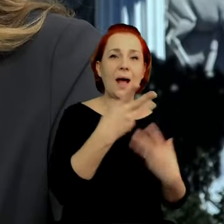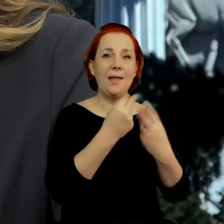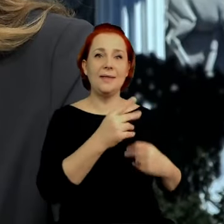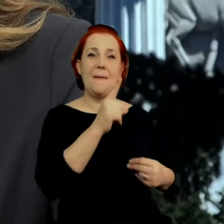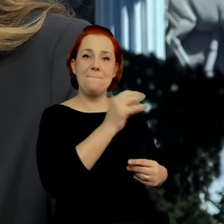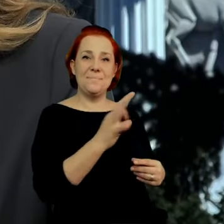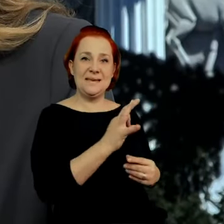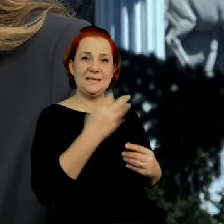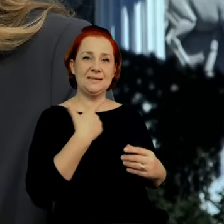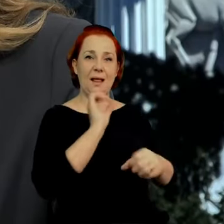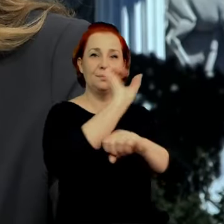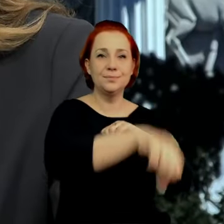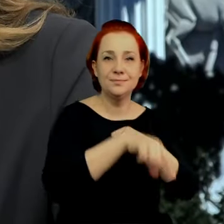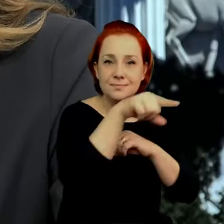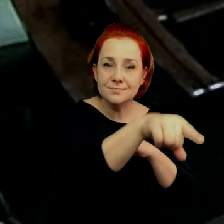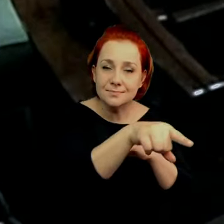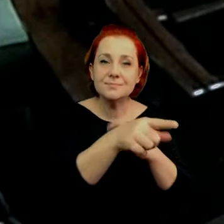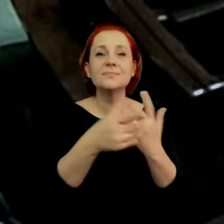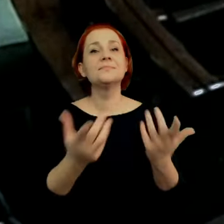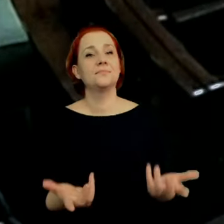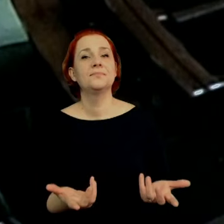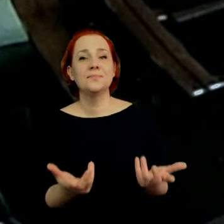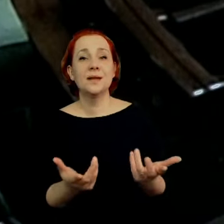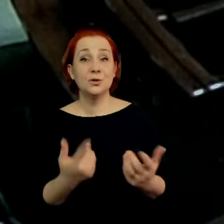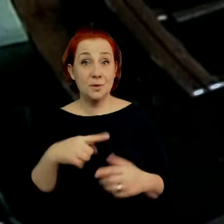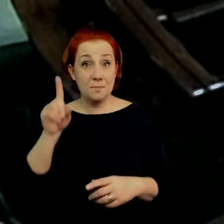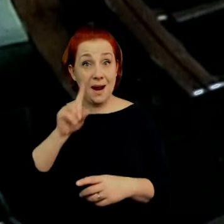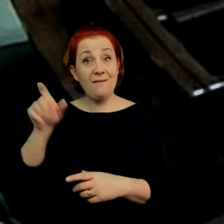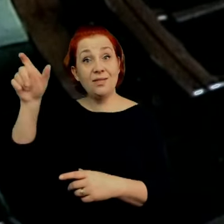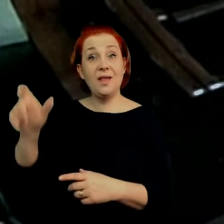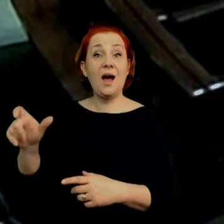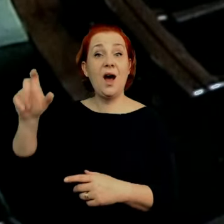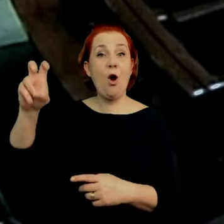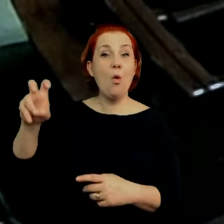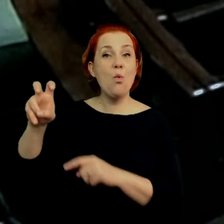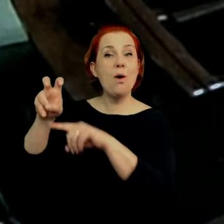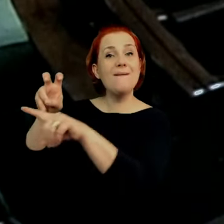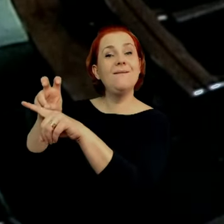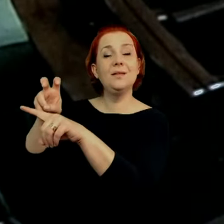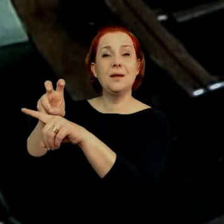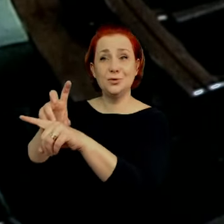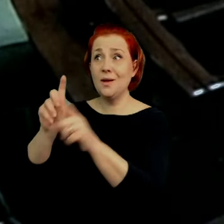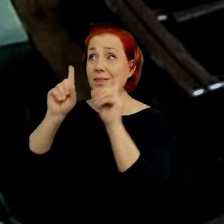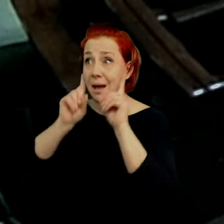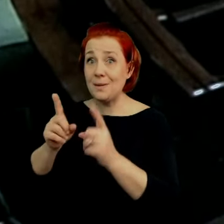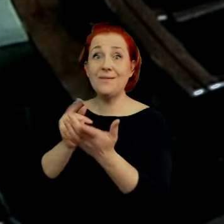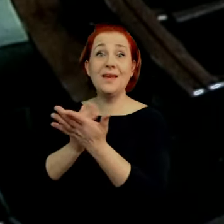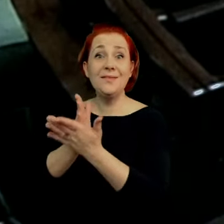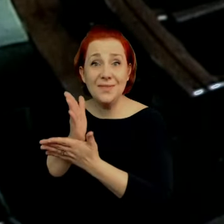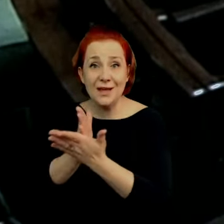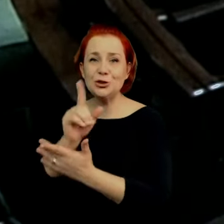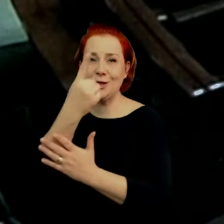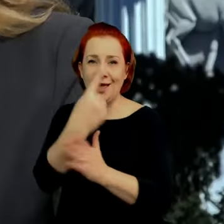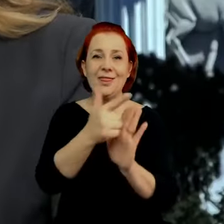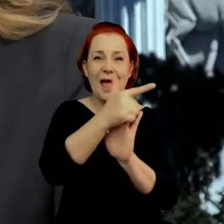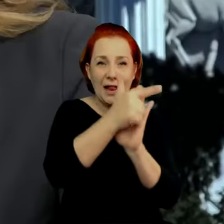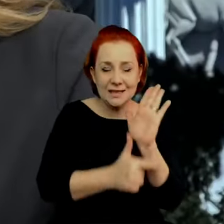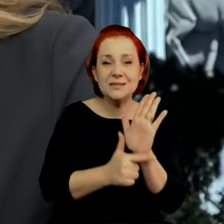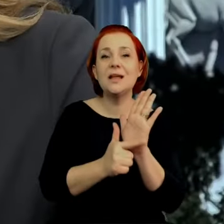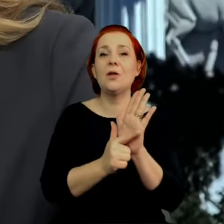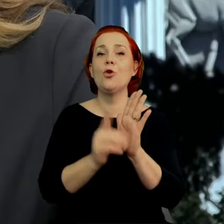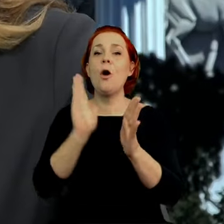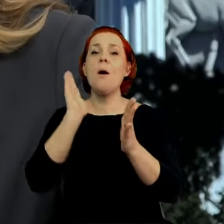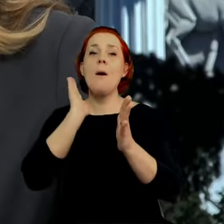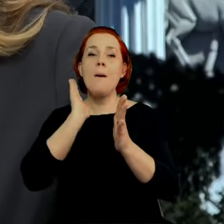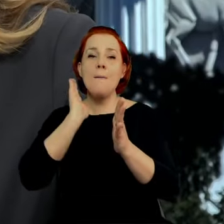czy rzeczywiście on się kieruje tym, że naprawdę wierzy w to, że jedna lista to, to jest przegrana po stronie opozycji? To jest